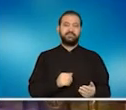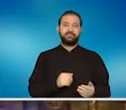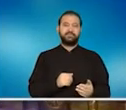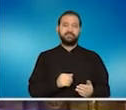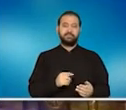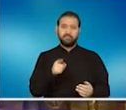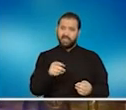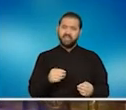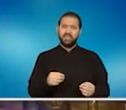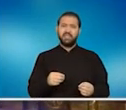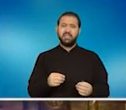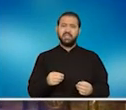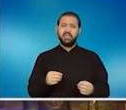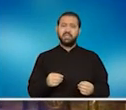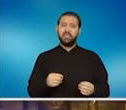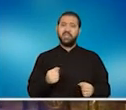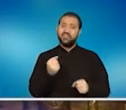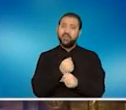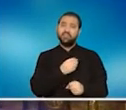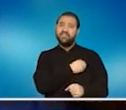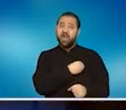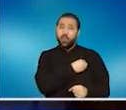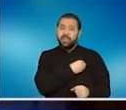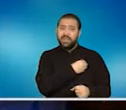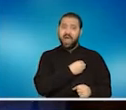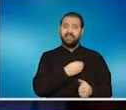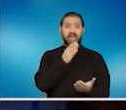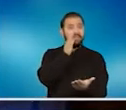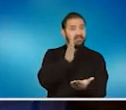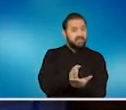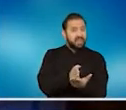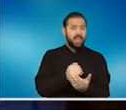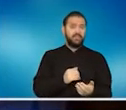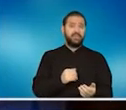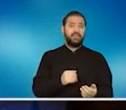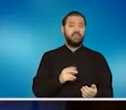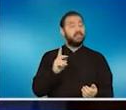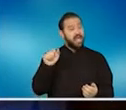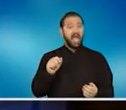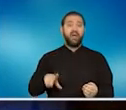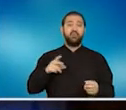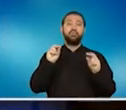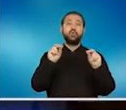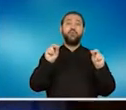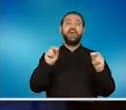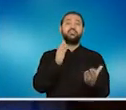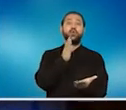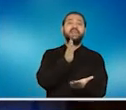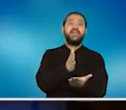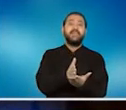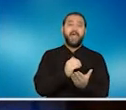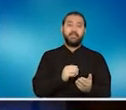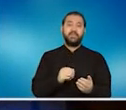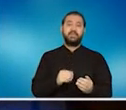De fapt, studiase filozofia și dreptul. Da, el a fost profesor de drept la